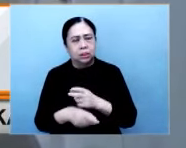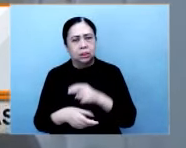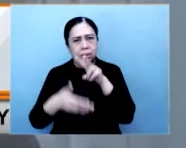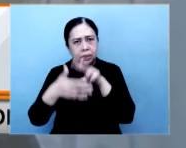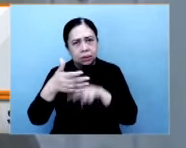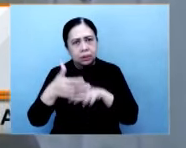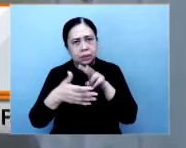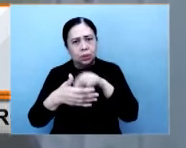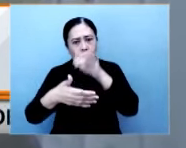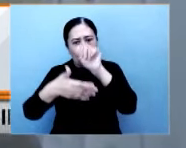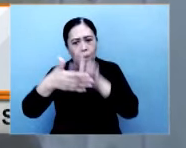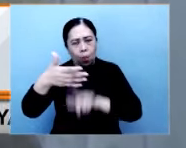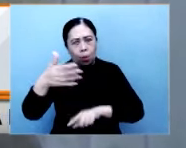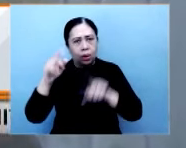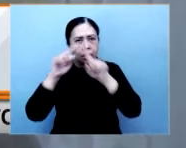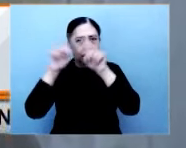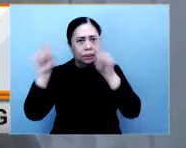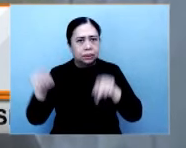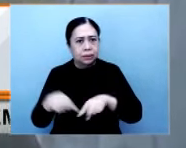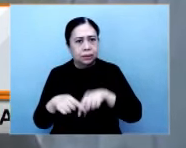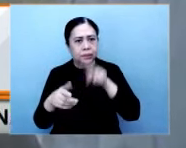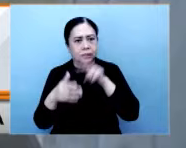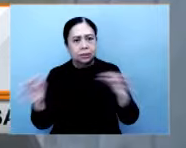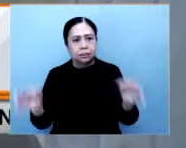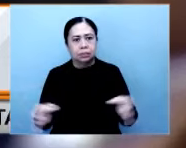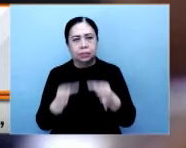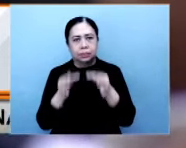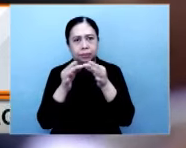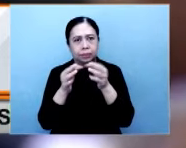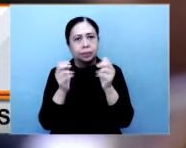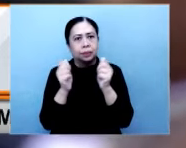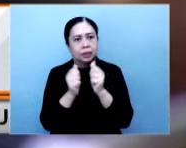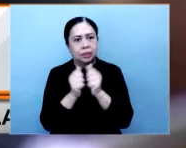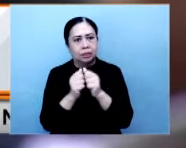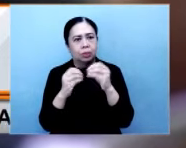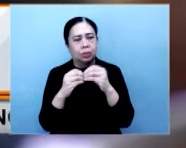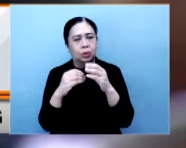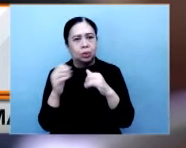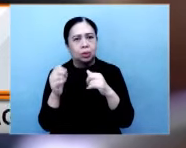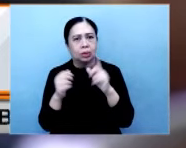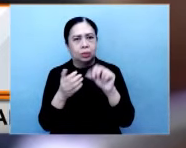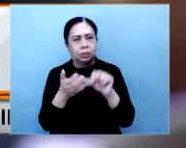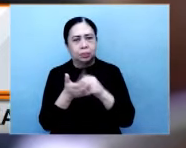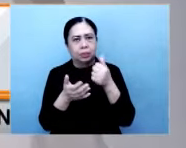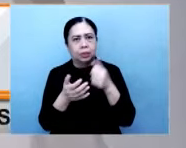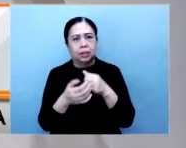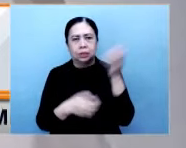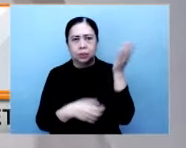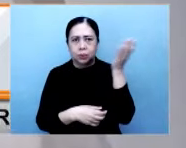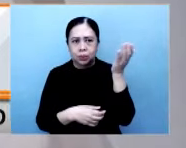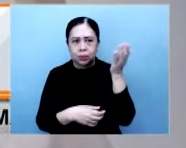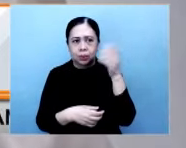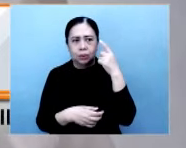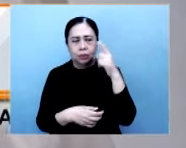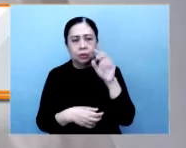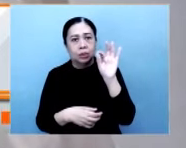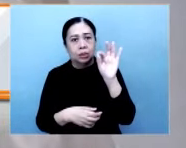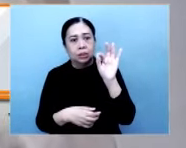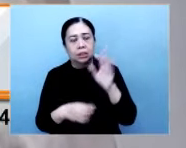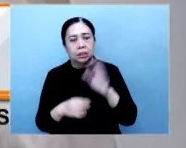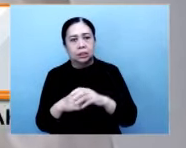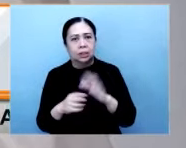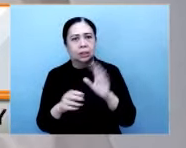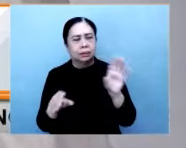lahat ng mga kailangan niyang basahin sa misa kasama ang higit 1 pahinang homily. Ang misa para sa Easter Vigil ay isa sa